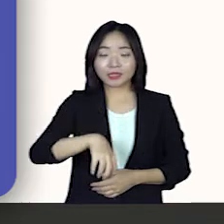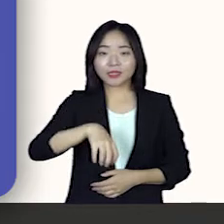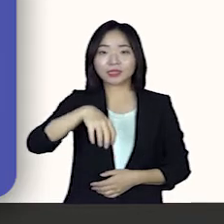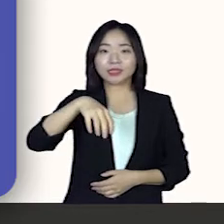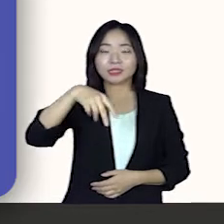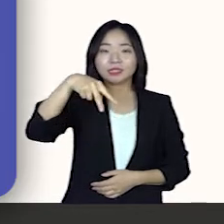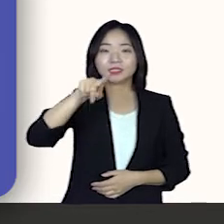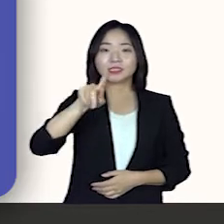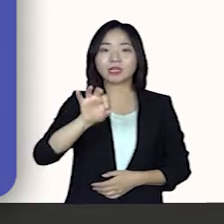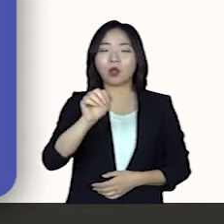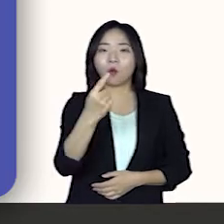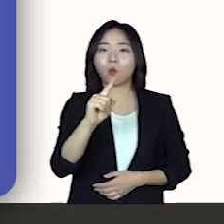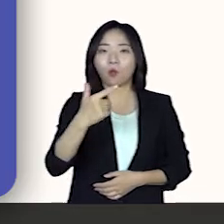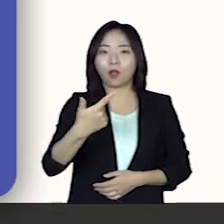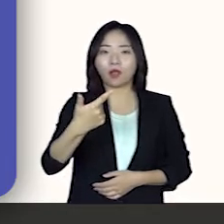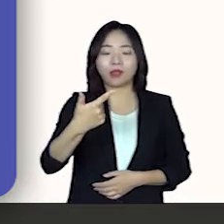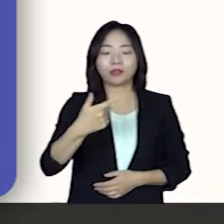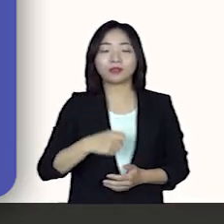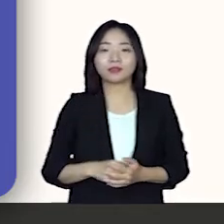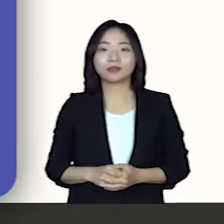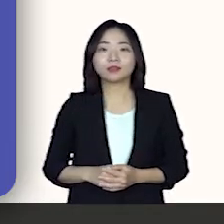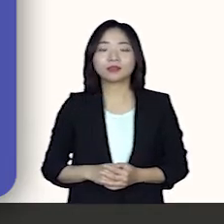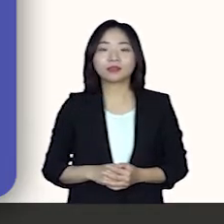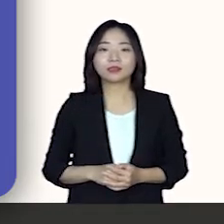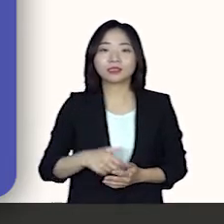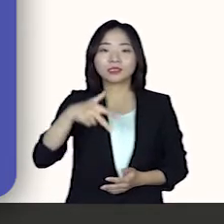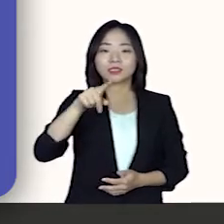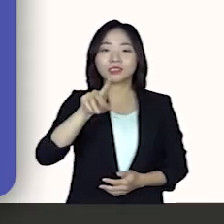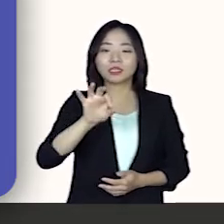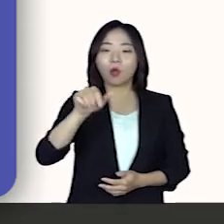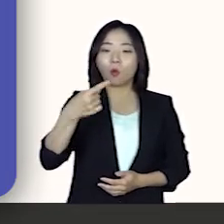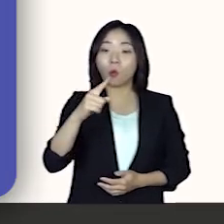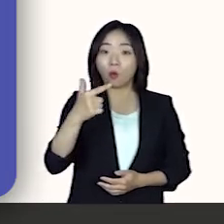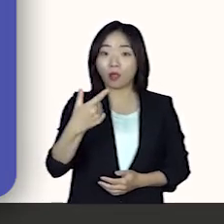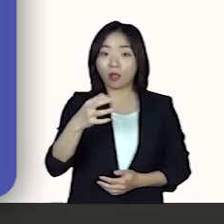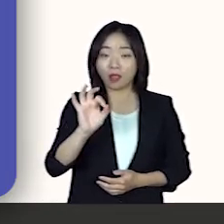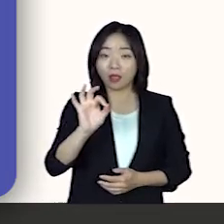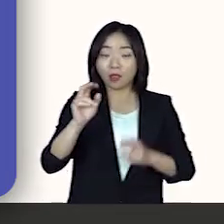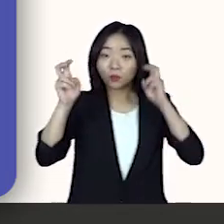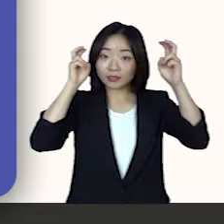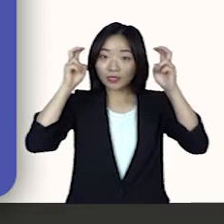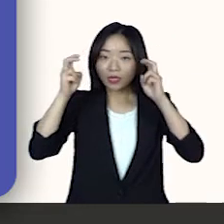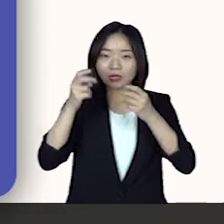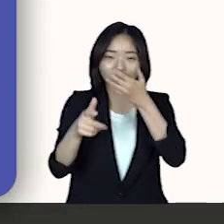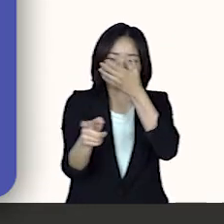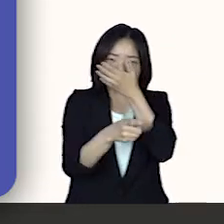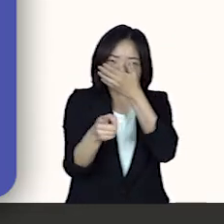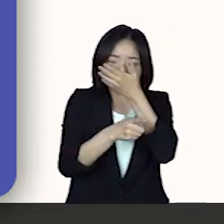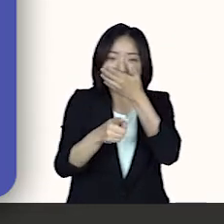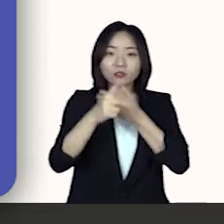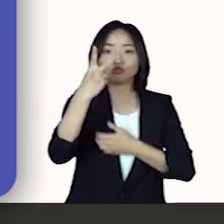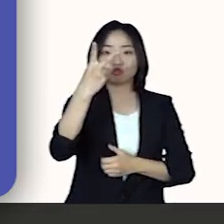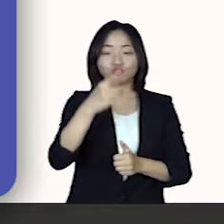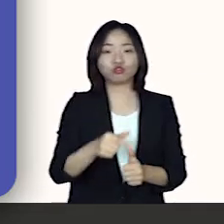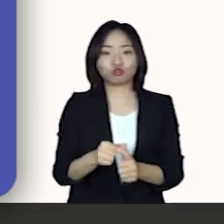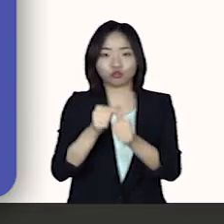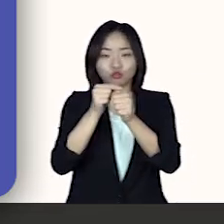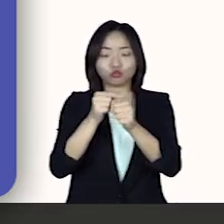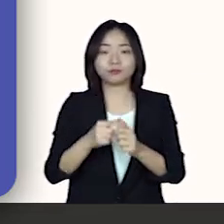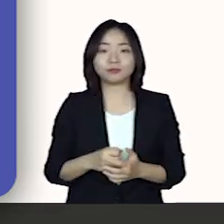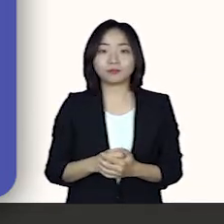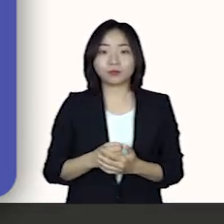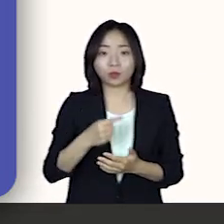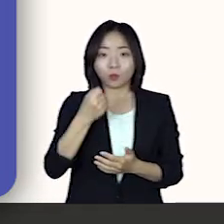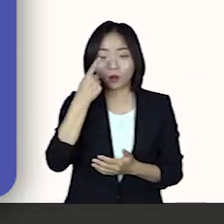천안시 서북구 송안읍입니다. 주식회사 정광에서 용접원 2명을 모집합니다.